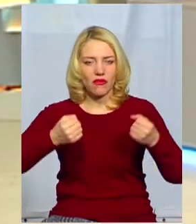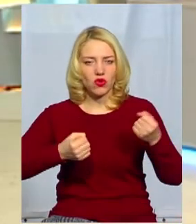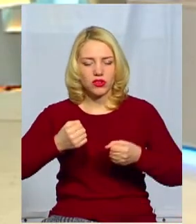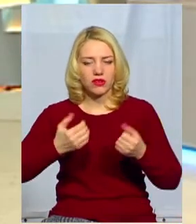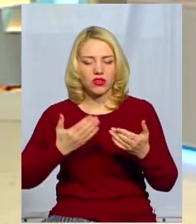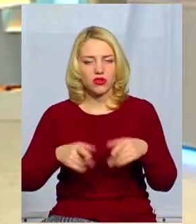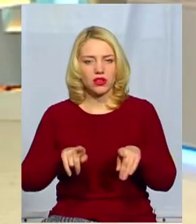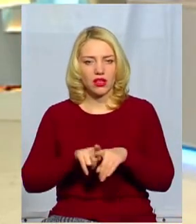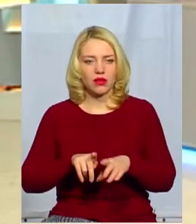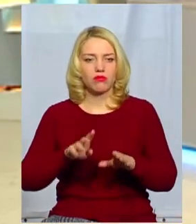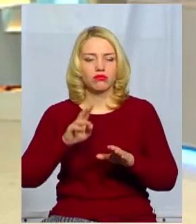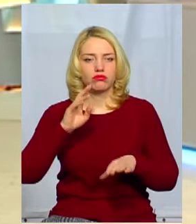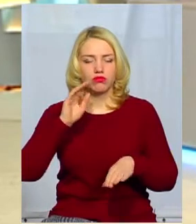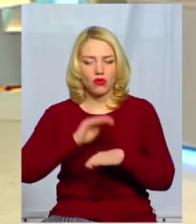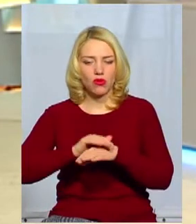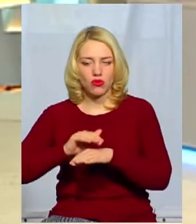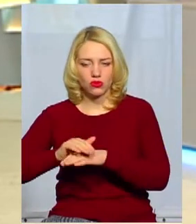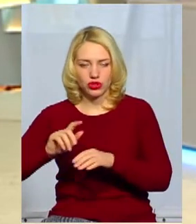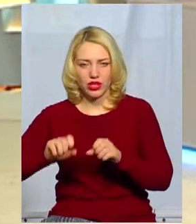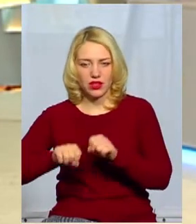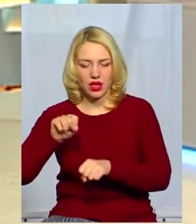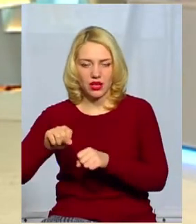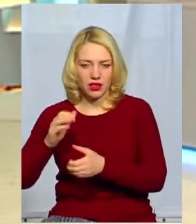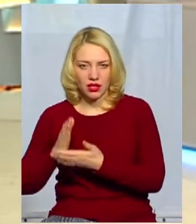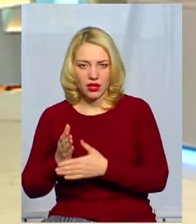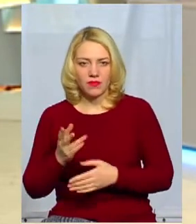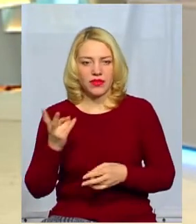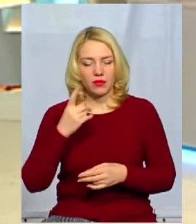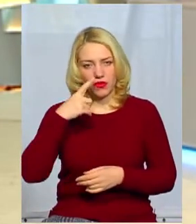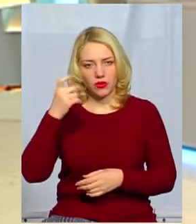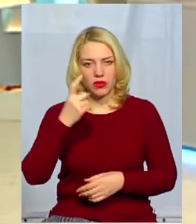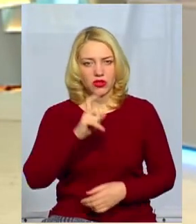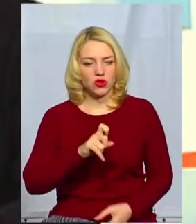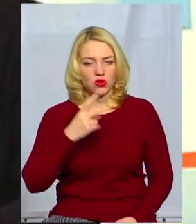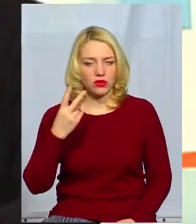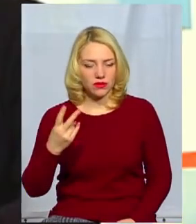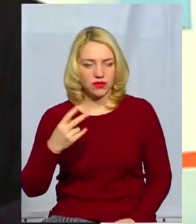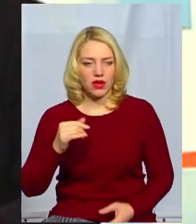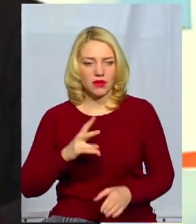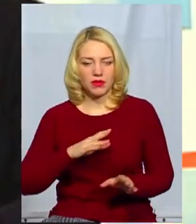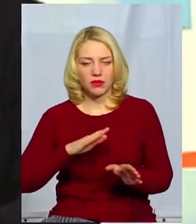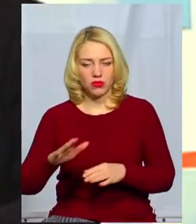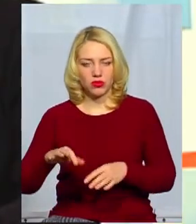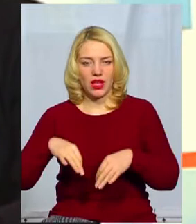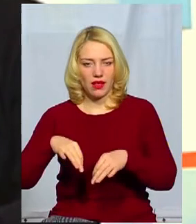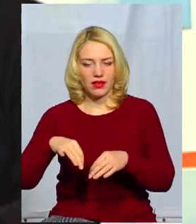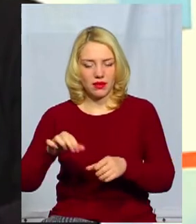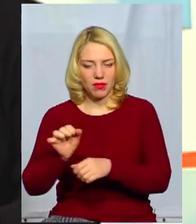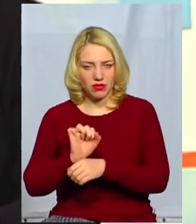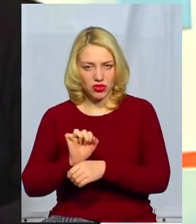ви такі порушення виявляєте, то потрібно повідомляти на лінію 102, потім прибуде екіпаж,